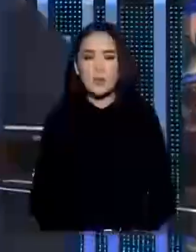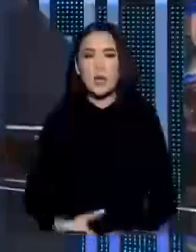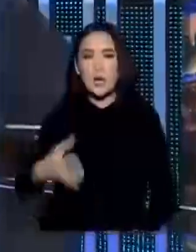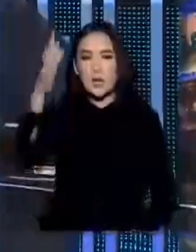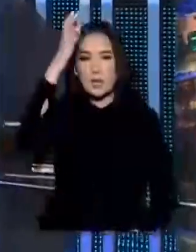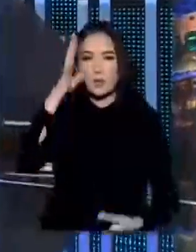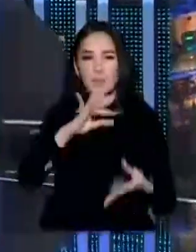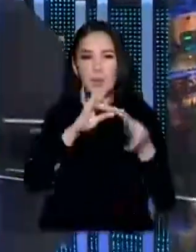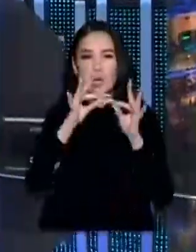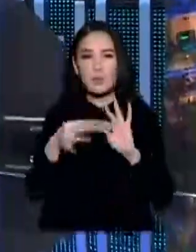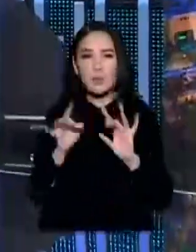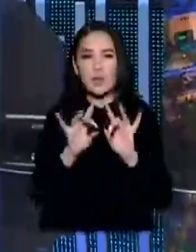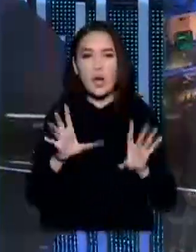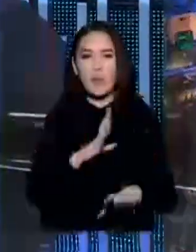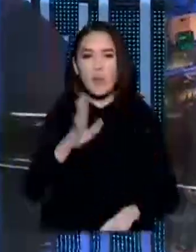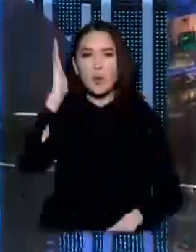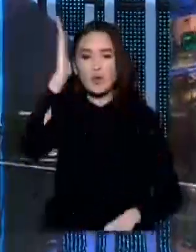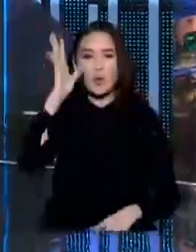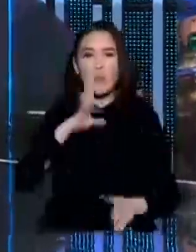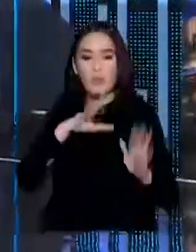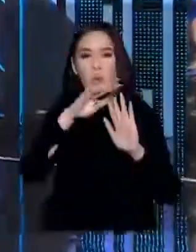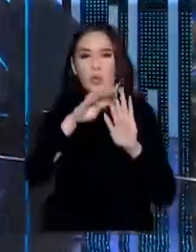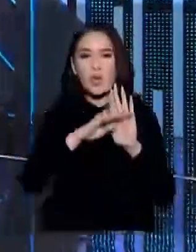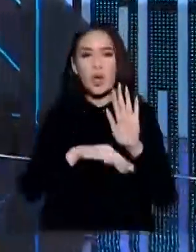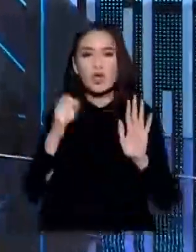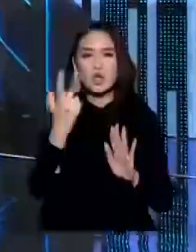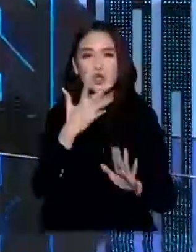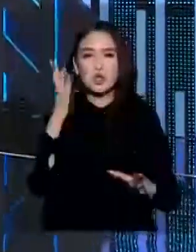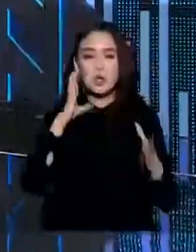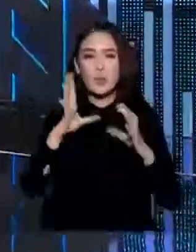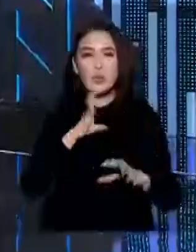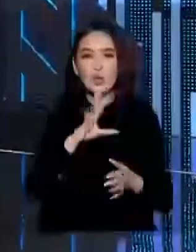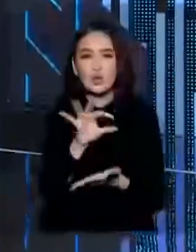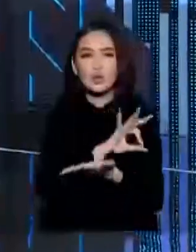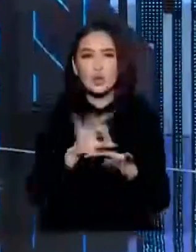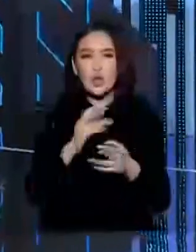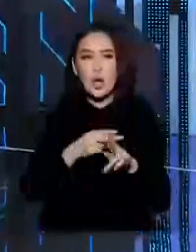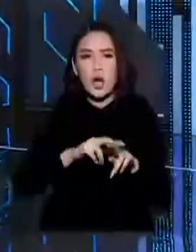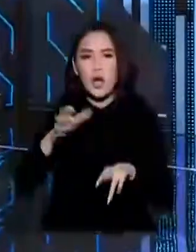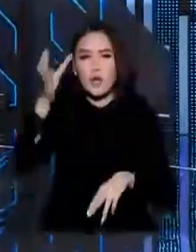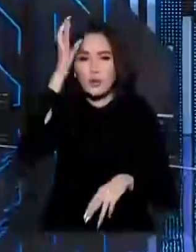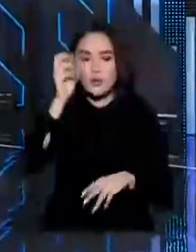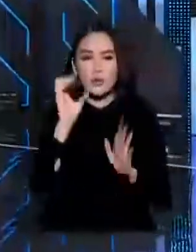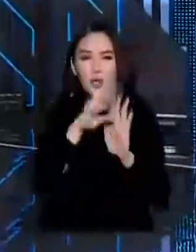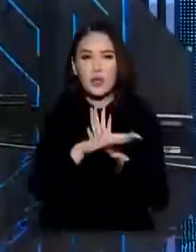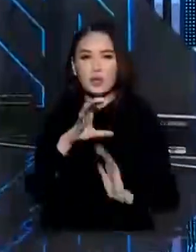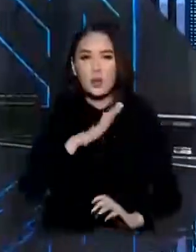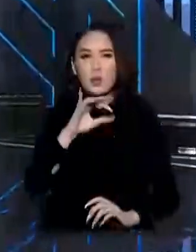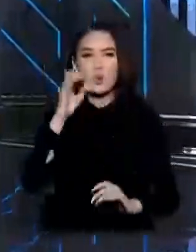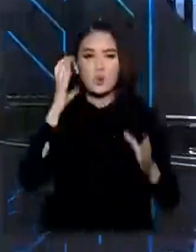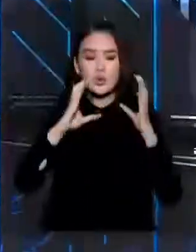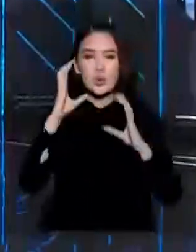Ғылым тақырыбын тарқатайық. Болашақ бағдарламасының үш түлегі әлемнің үздік ғалымдарының қатарына енді. Стэнфорд